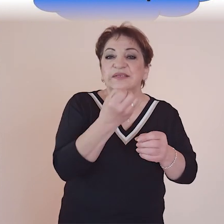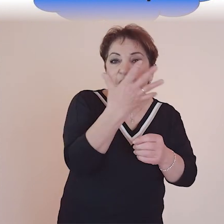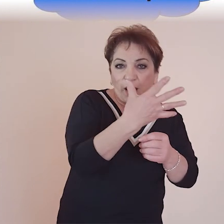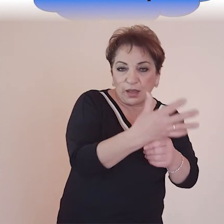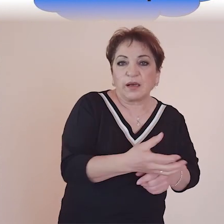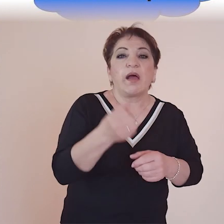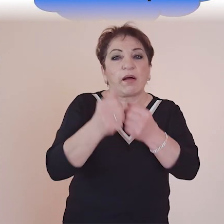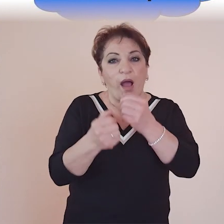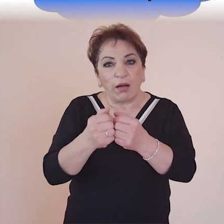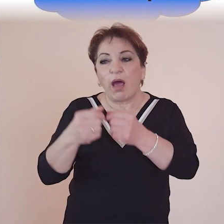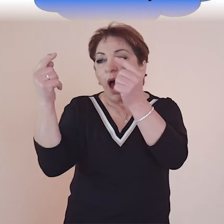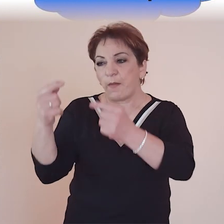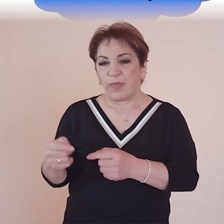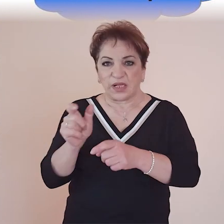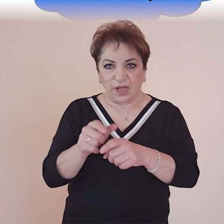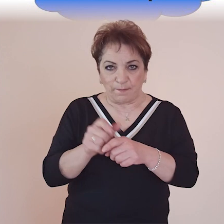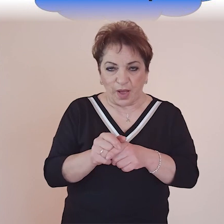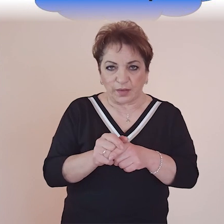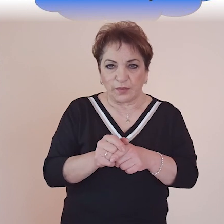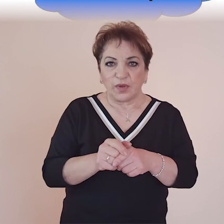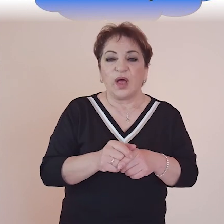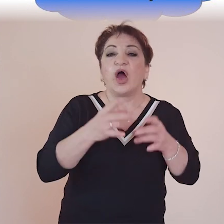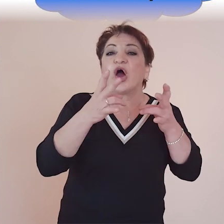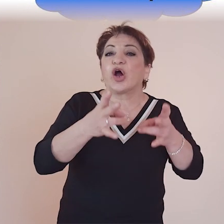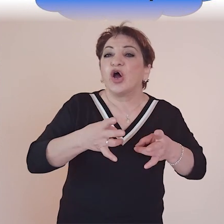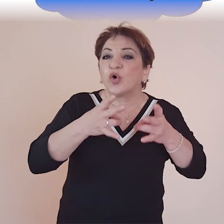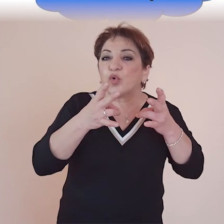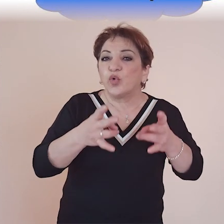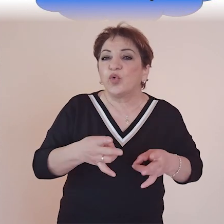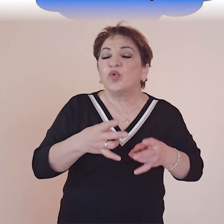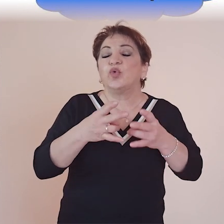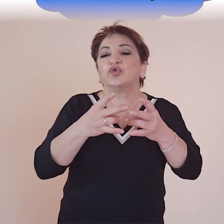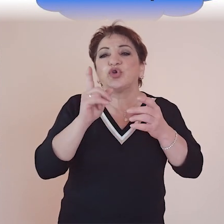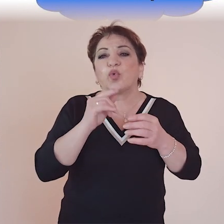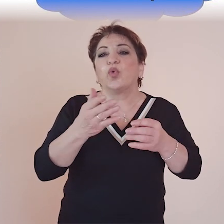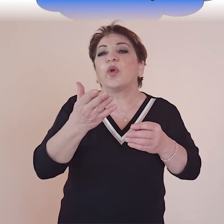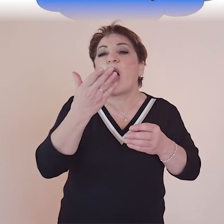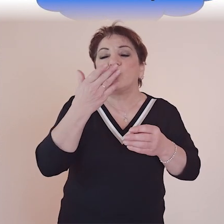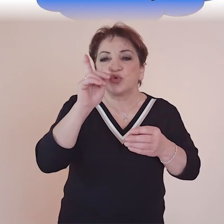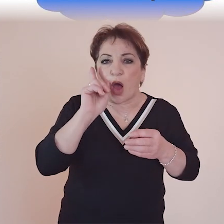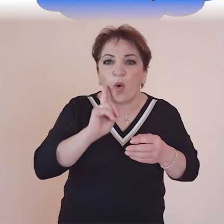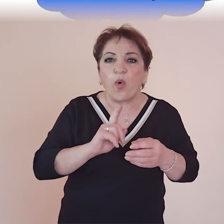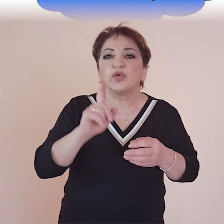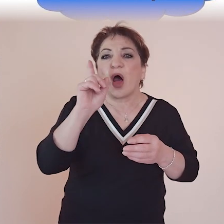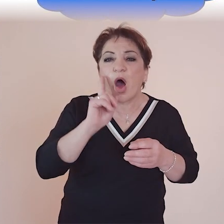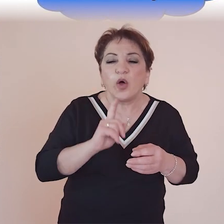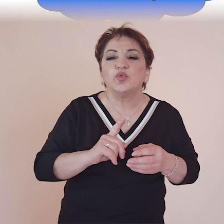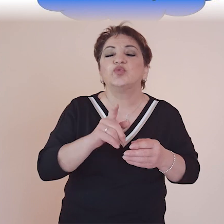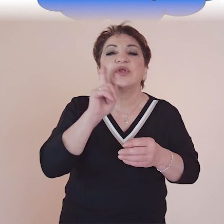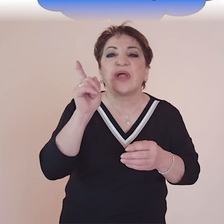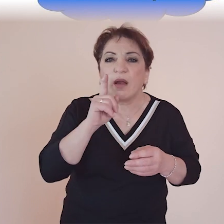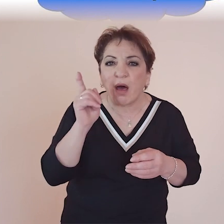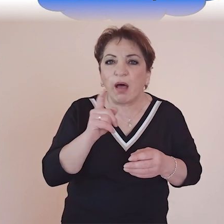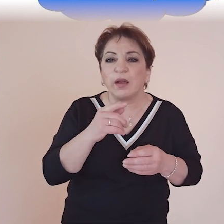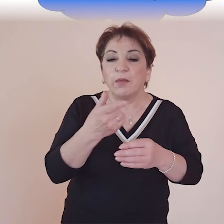բարերը որոնք են։ Ու շատիր կարթանք բարերը, կնքուշ, կարծեր, չկուն, անուշահոտ, հսկայական, ամուր, դալար, հիմա